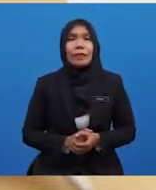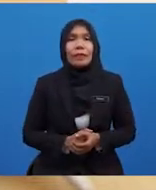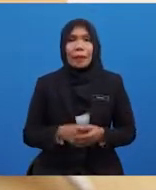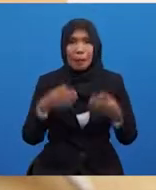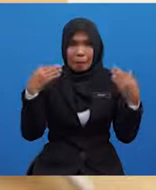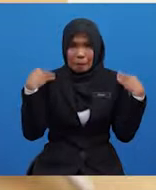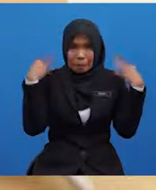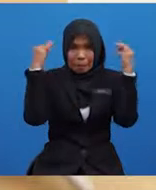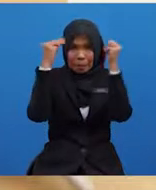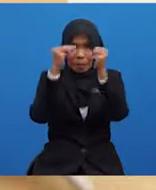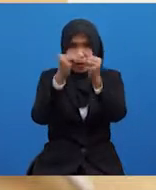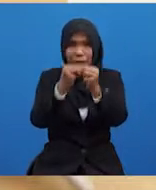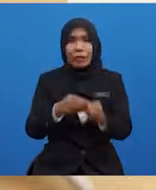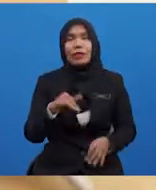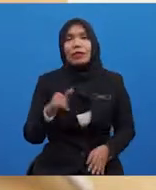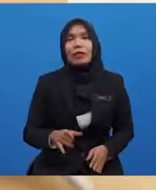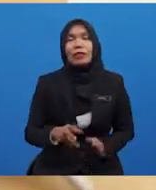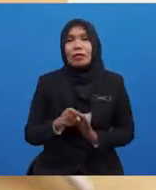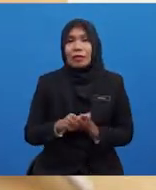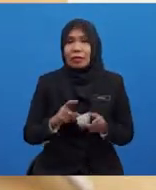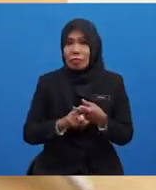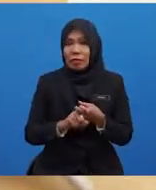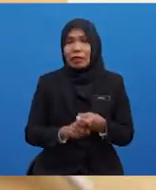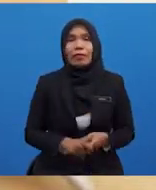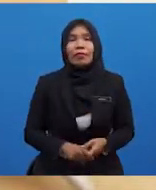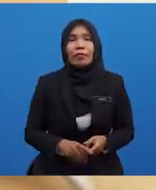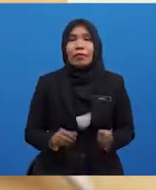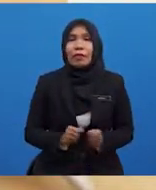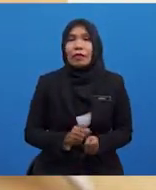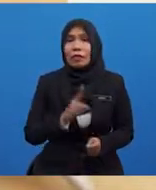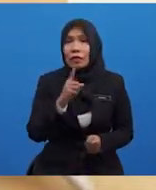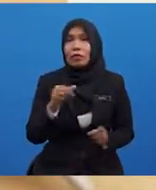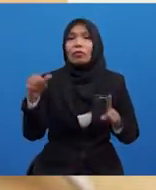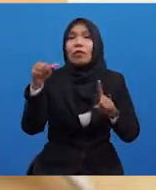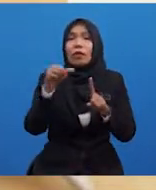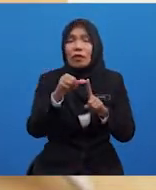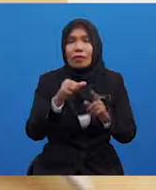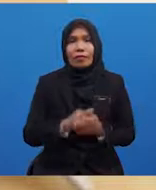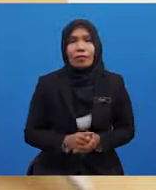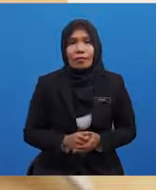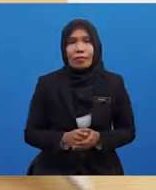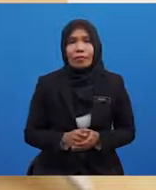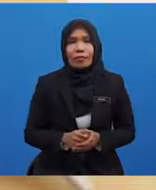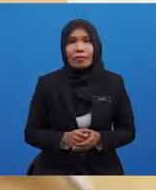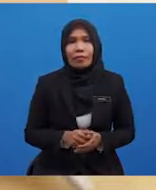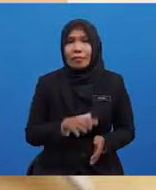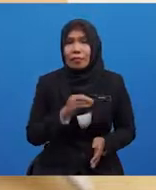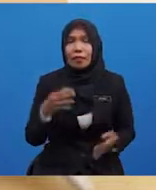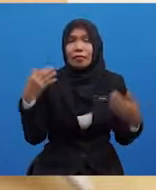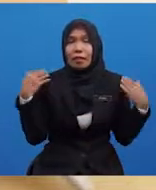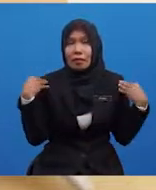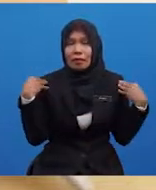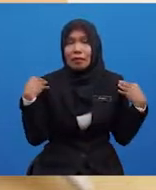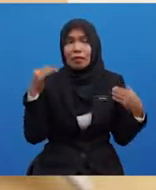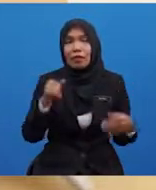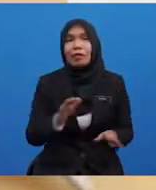Ada maklumat yang terikat dengan satu arah pergerakan dan ada maklumat ini tidak terikat